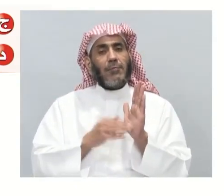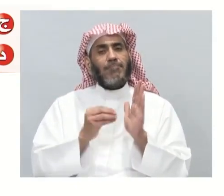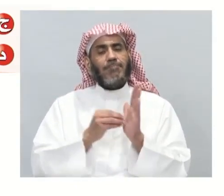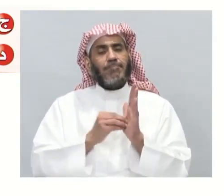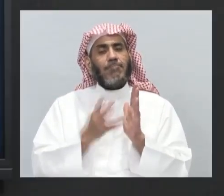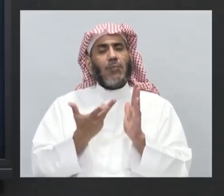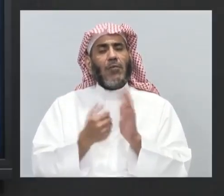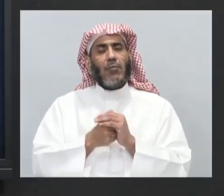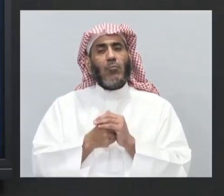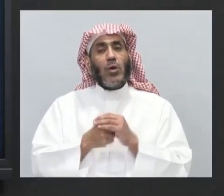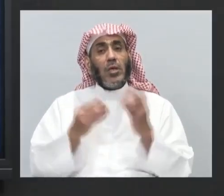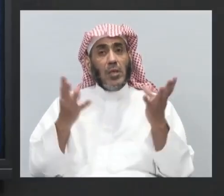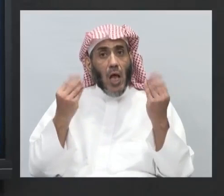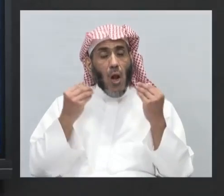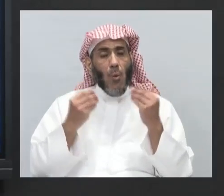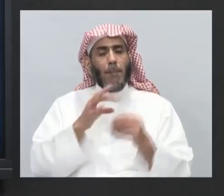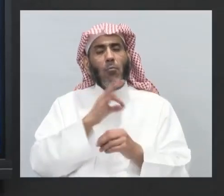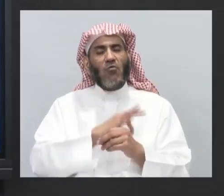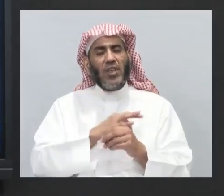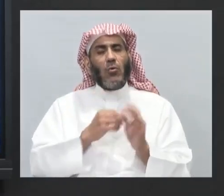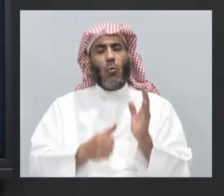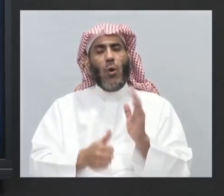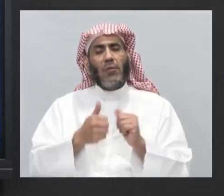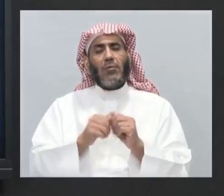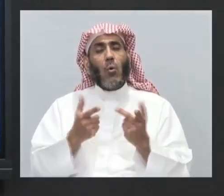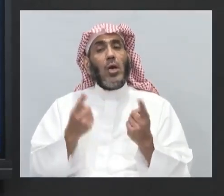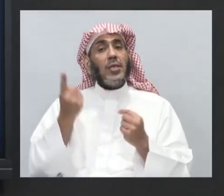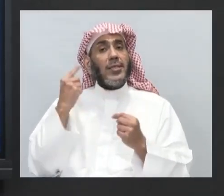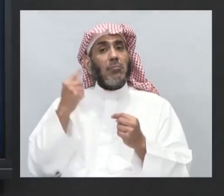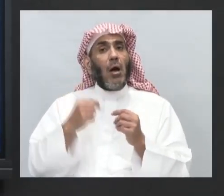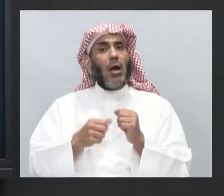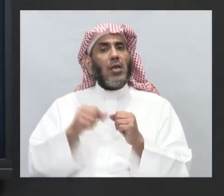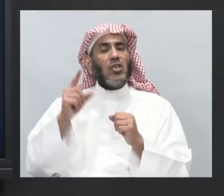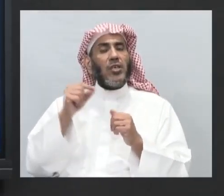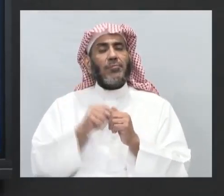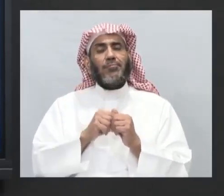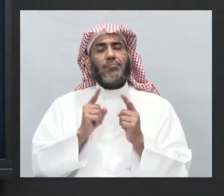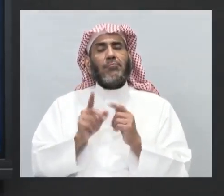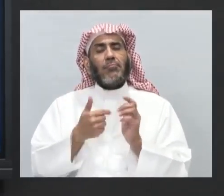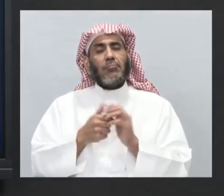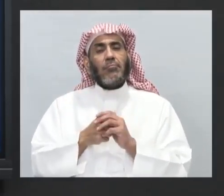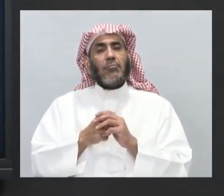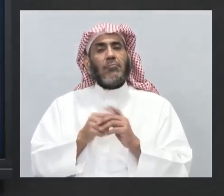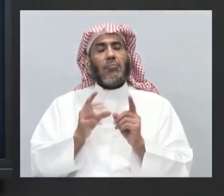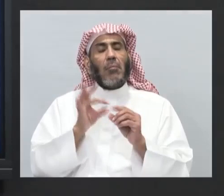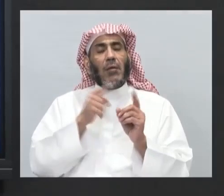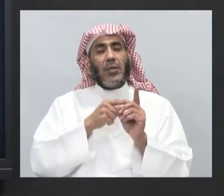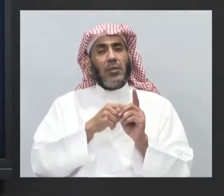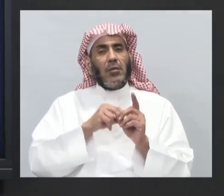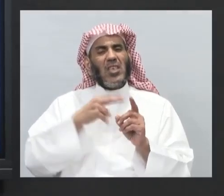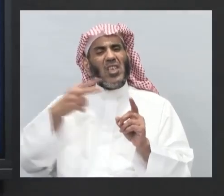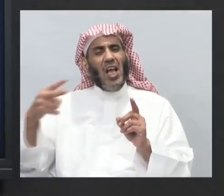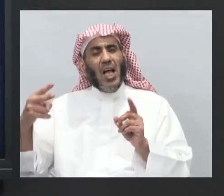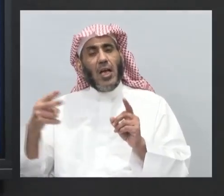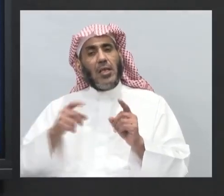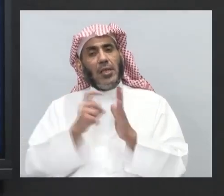كيف يكون مثلا التعلم نافع اشار في البدايه الى الاستماع الجيد اشار في البدايه لمعرفه انماط تنظيم